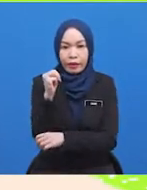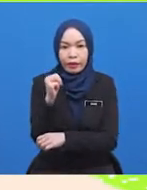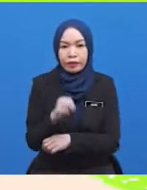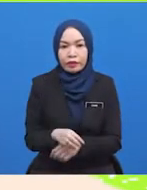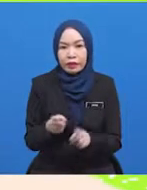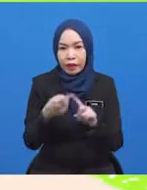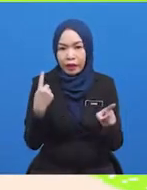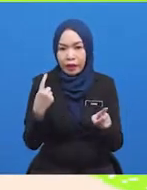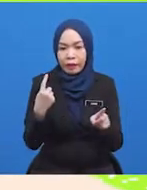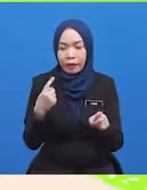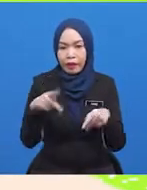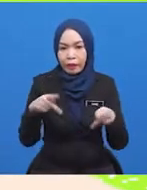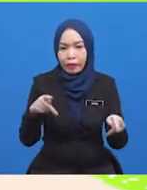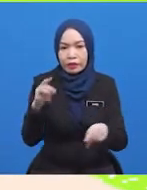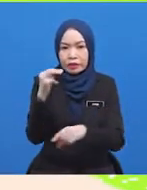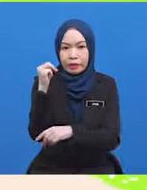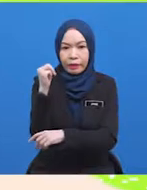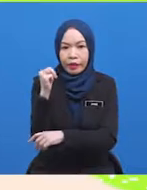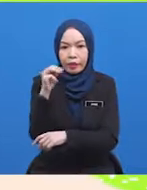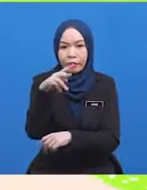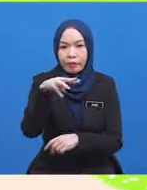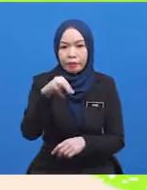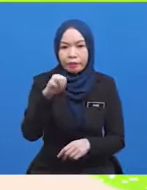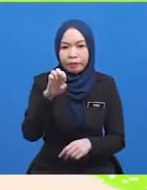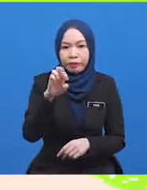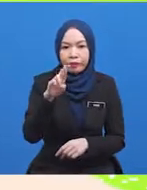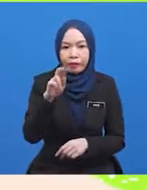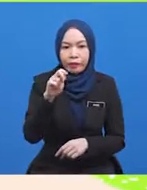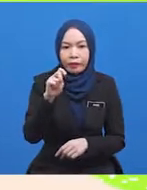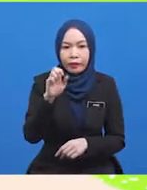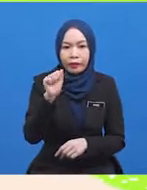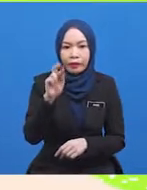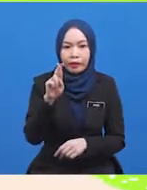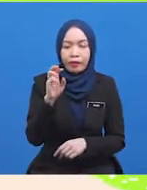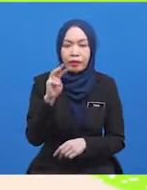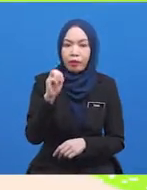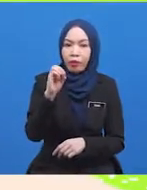proses metamorfosis suhu dan tekanan tinggi pada batuan.